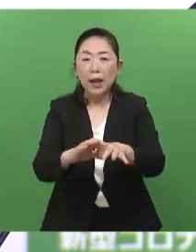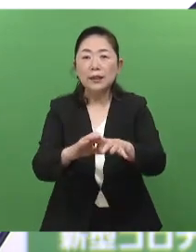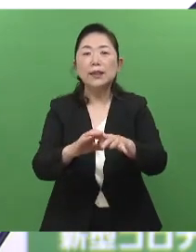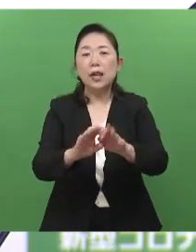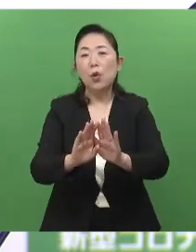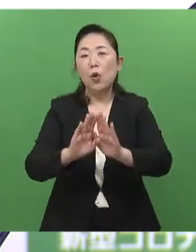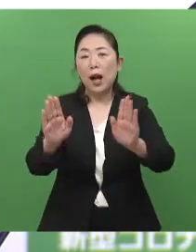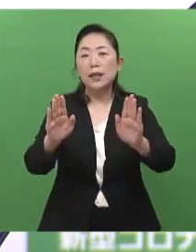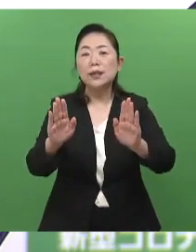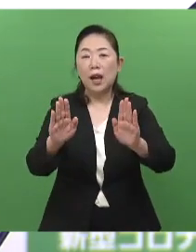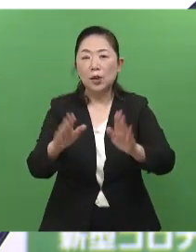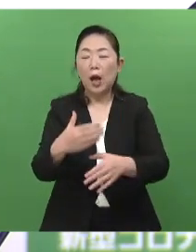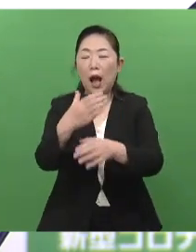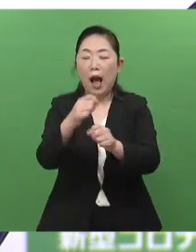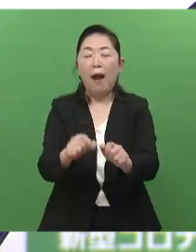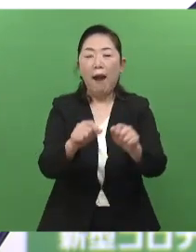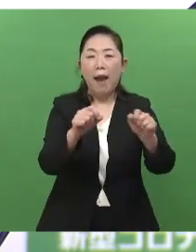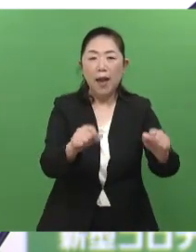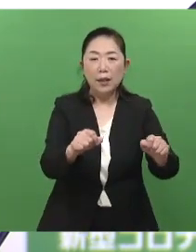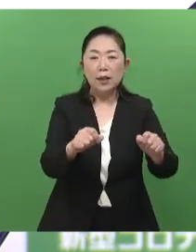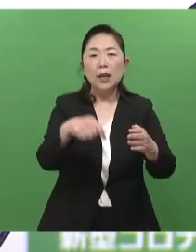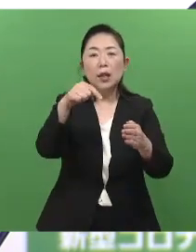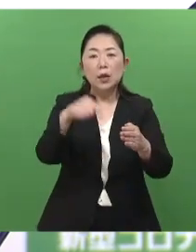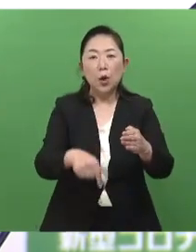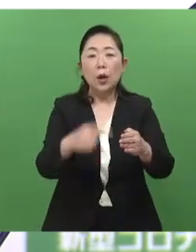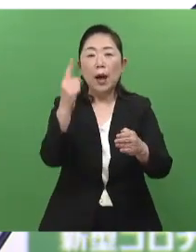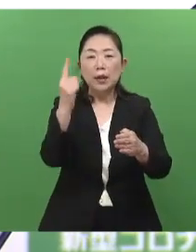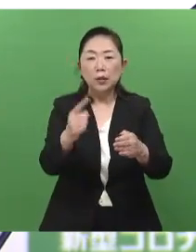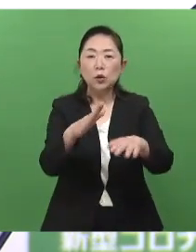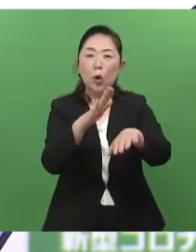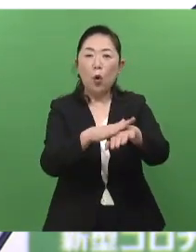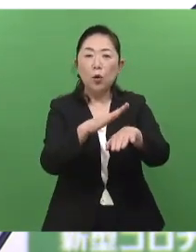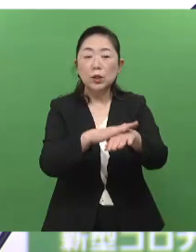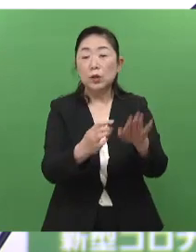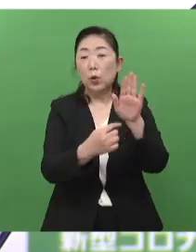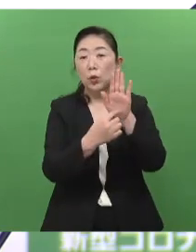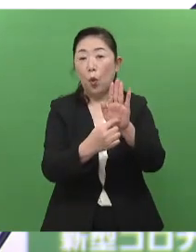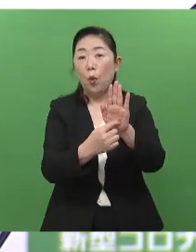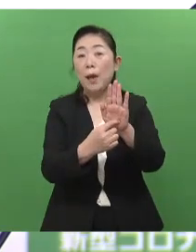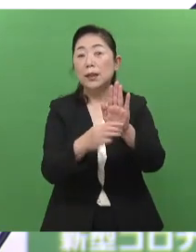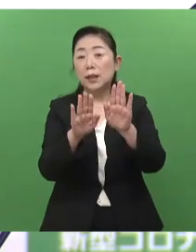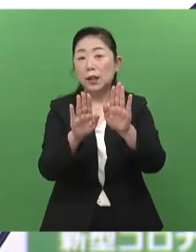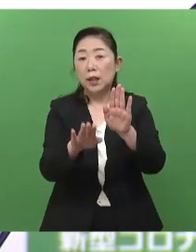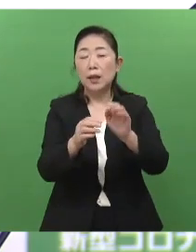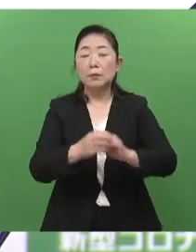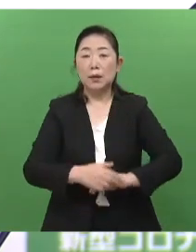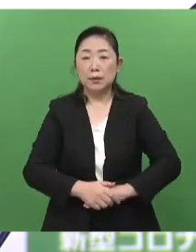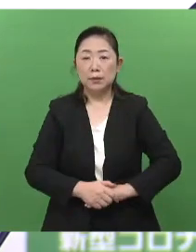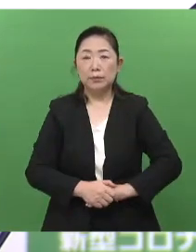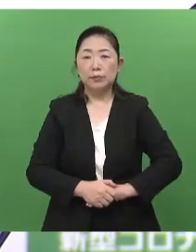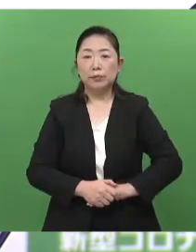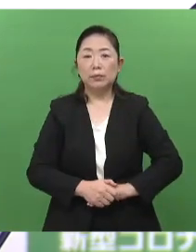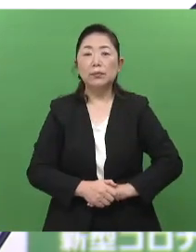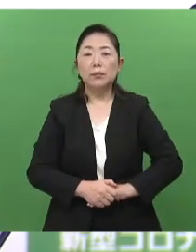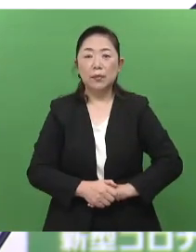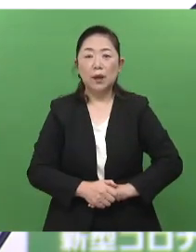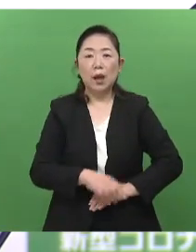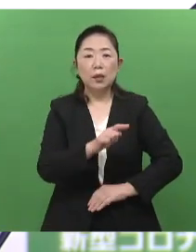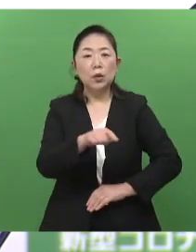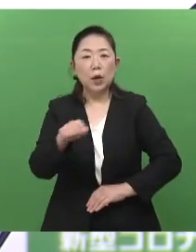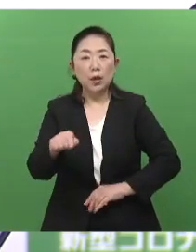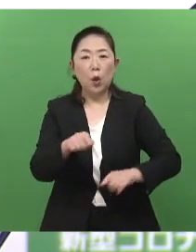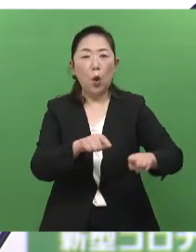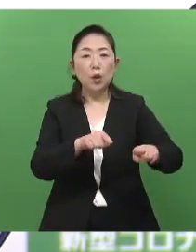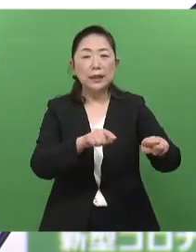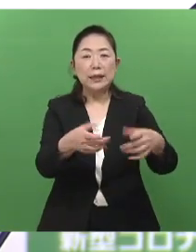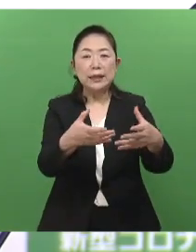は、これは一つの指針として出させていただいている。あとはそれぞれの自治体、実